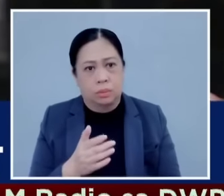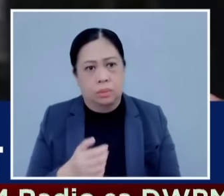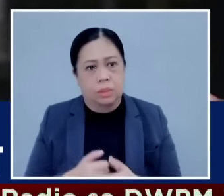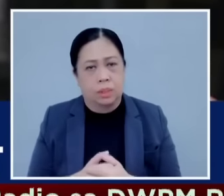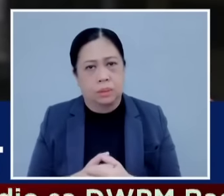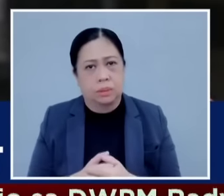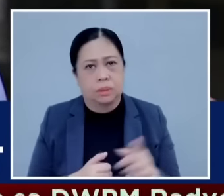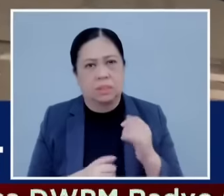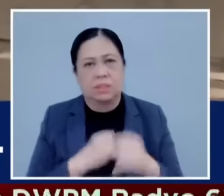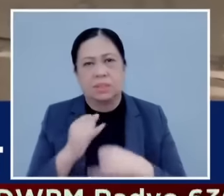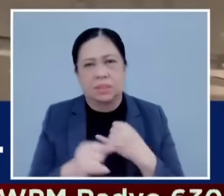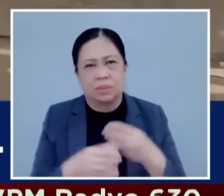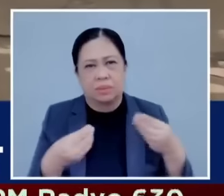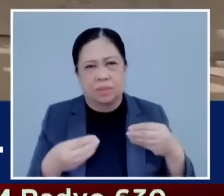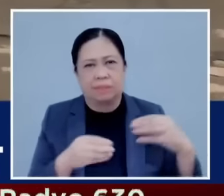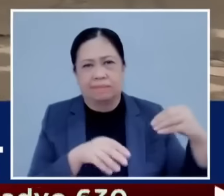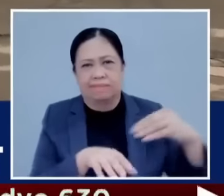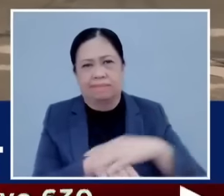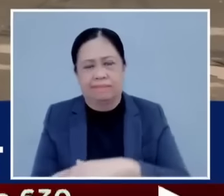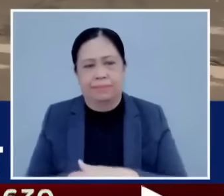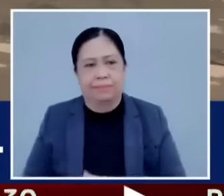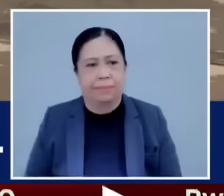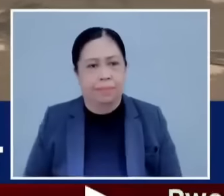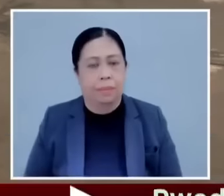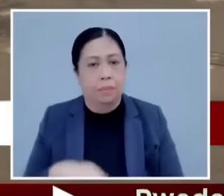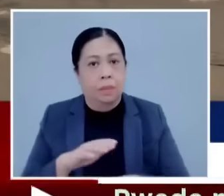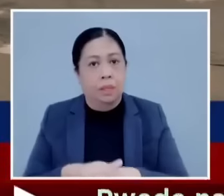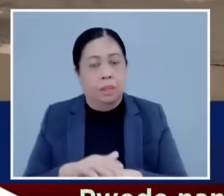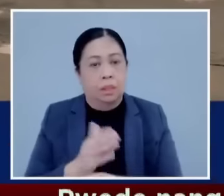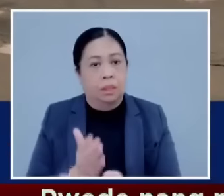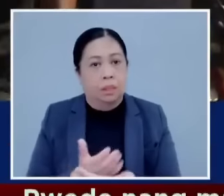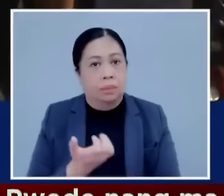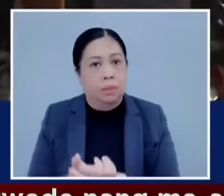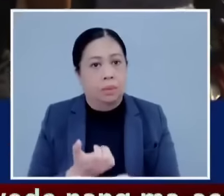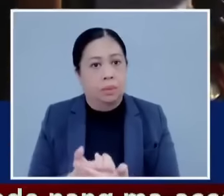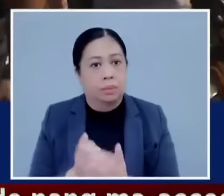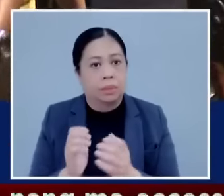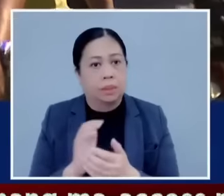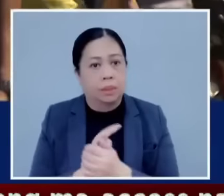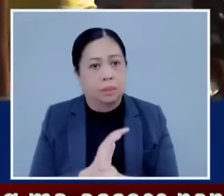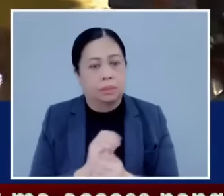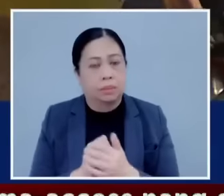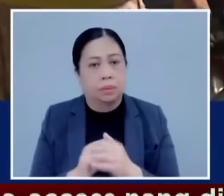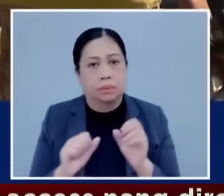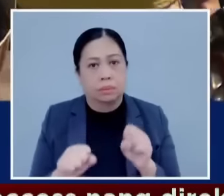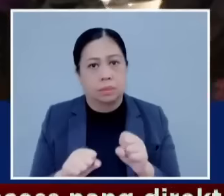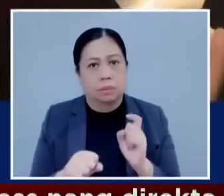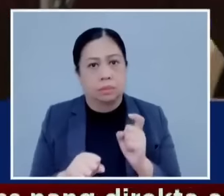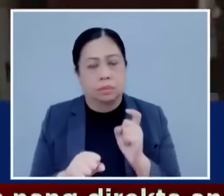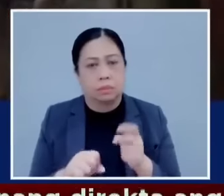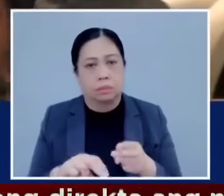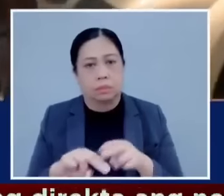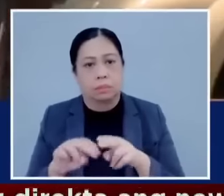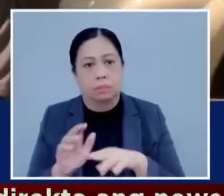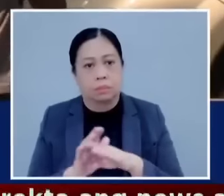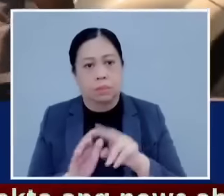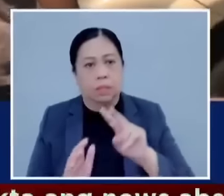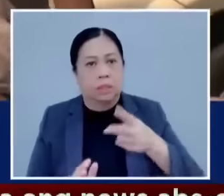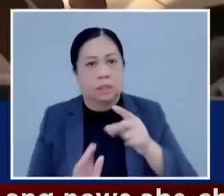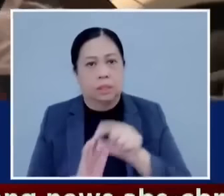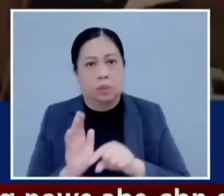presyo sa international market. Nagbabala naman ang ilang economic experts na posibleng bumilis ang inflation sa second quarter